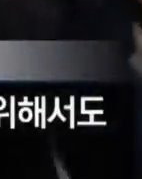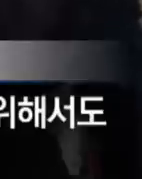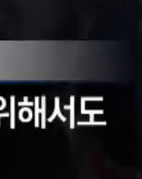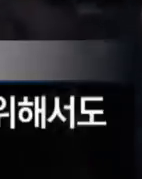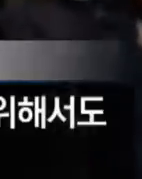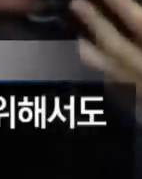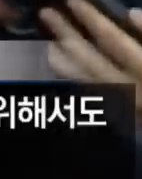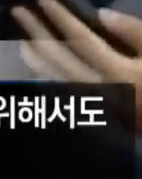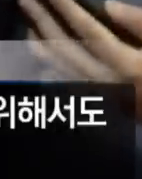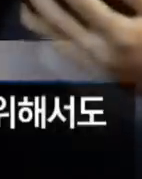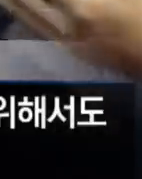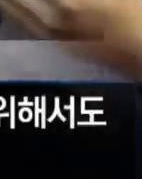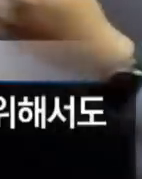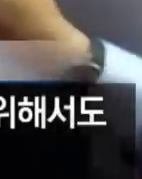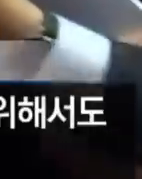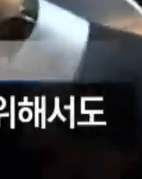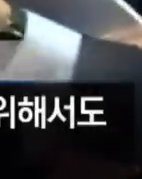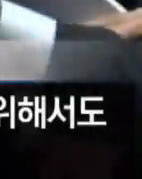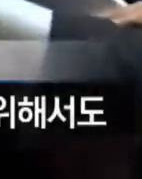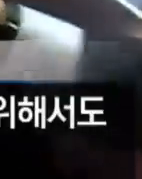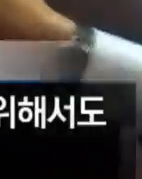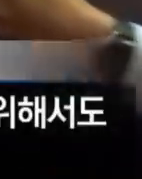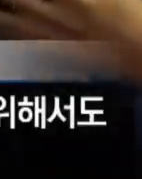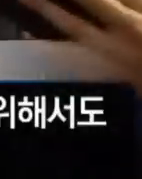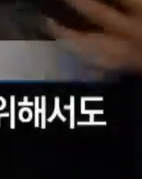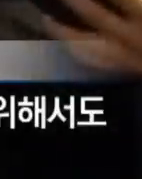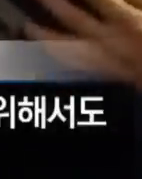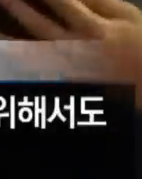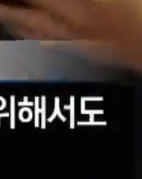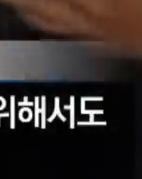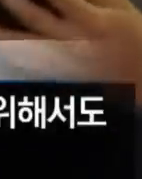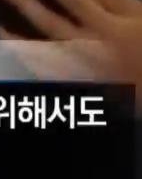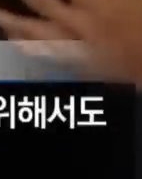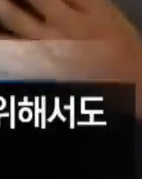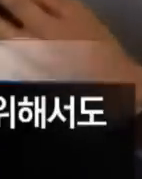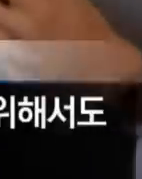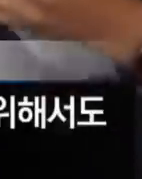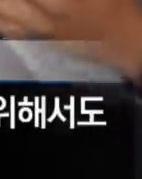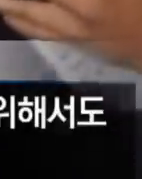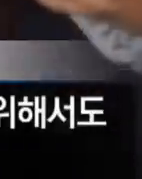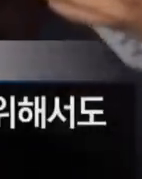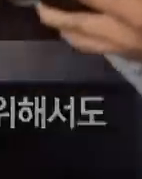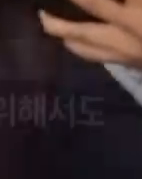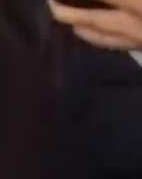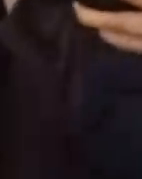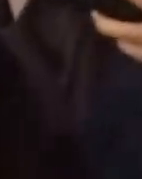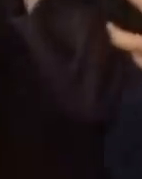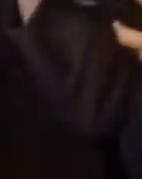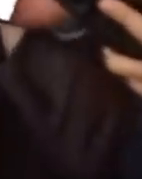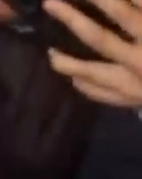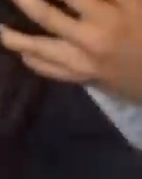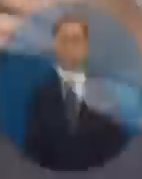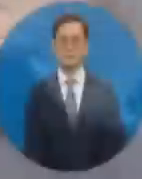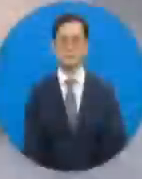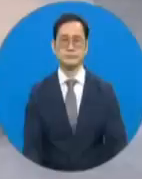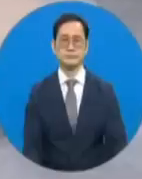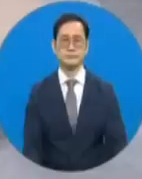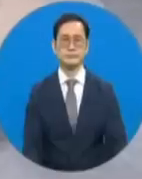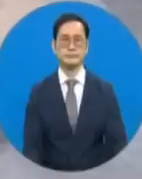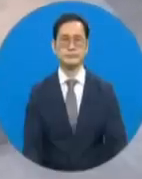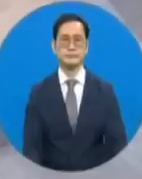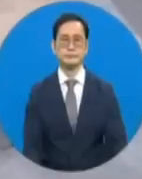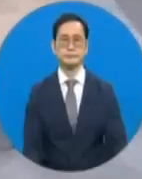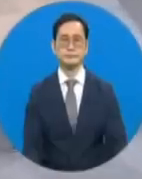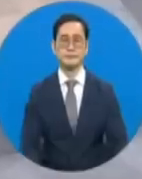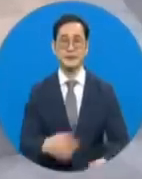또 단합을 위해서도 그 이재명 대표의 퇴진이 빨리 있어야 된다고 생각합니다. 지금